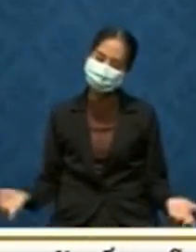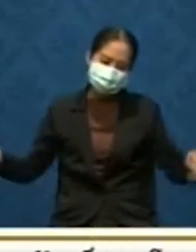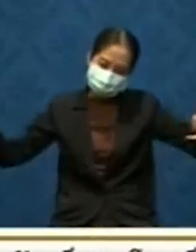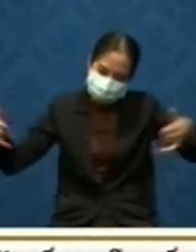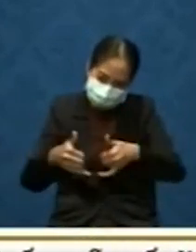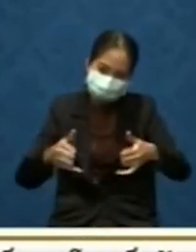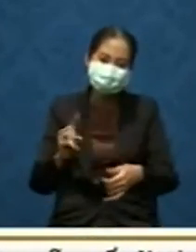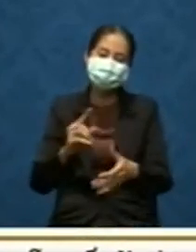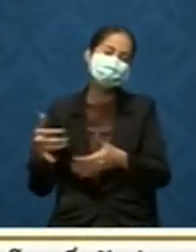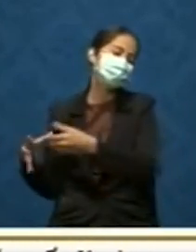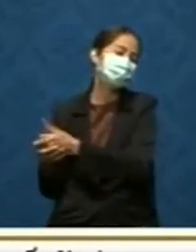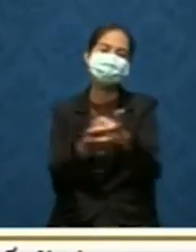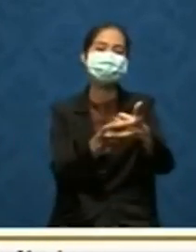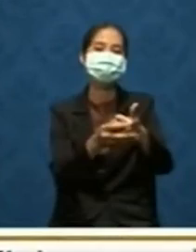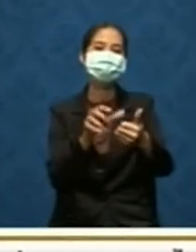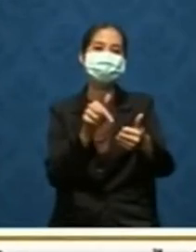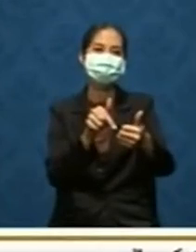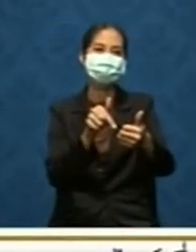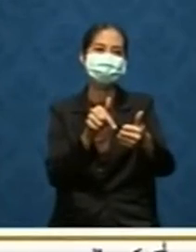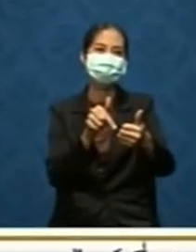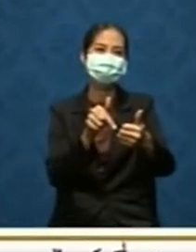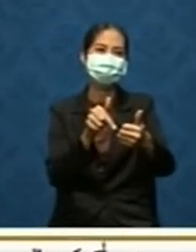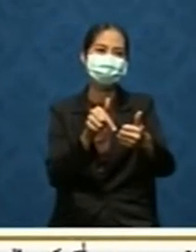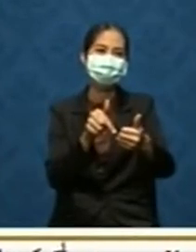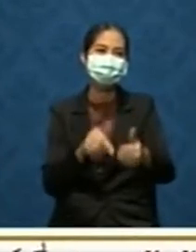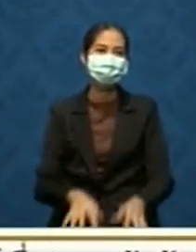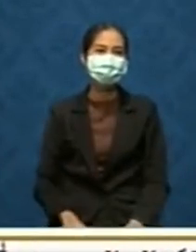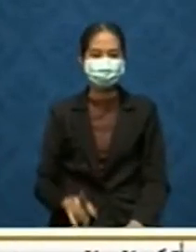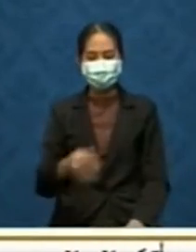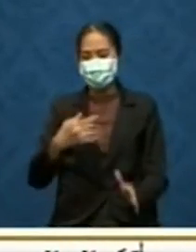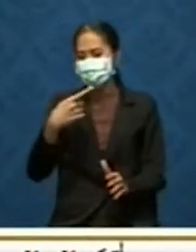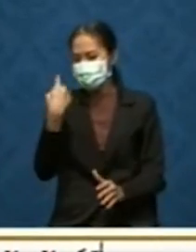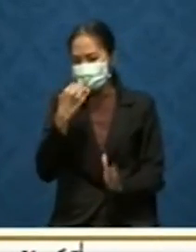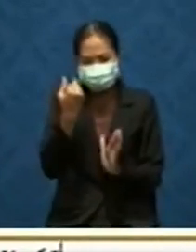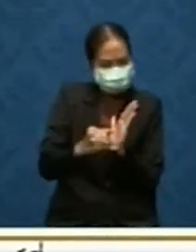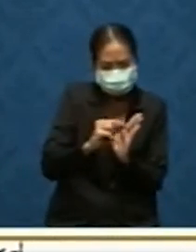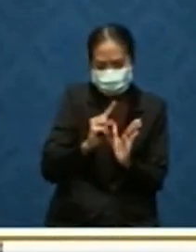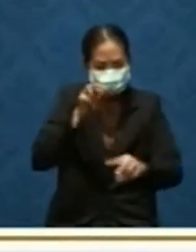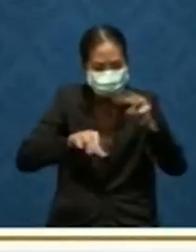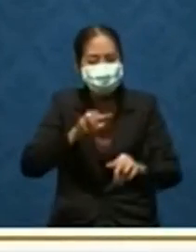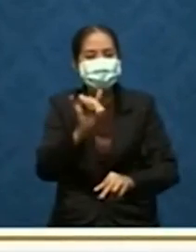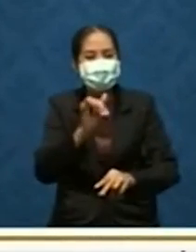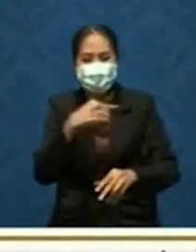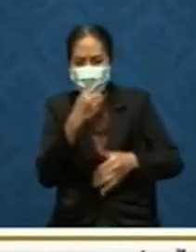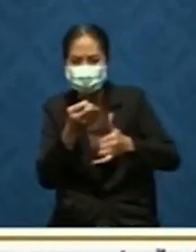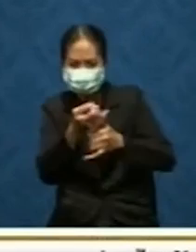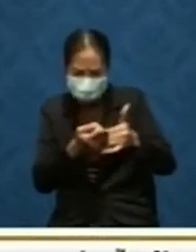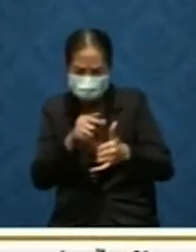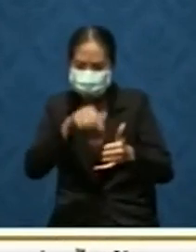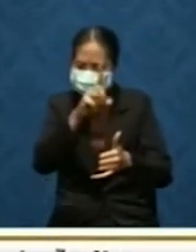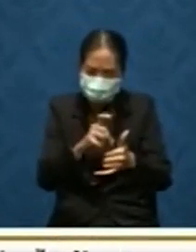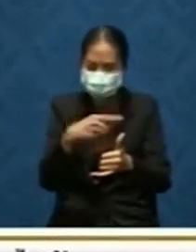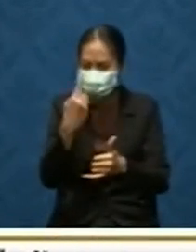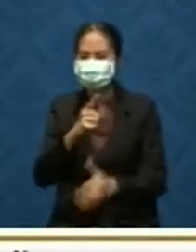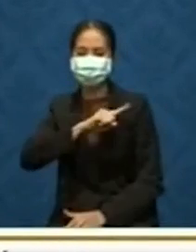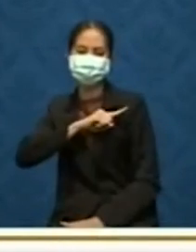ที่อยู่ที่หิ้งก่อนไม่ต้องมีผู้รับผิดรับผิดชอบว่าใครที่เป็นคนฆ่าคนตายไม่ต้องรับผิดชอบ